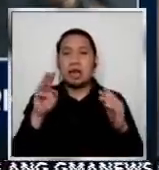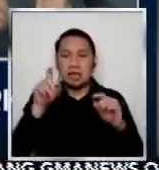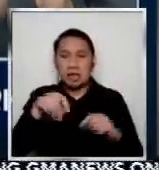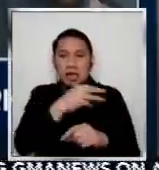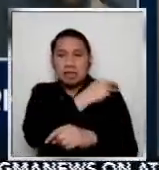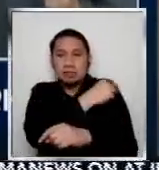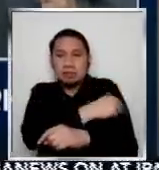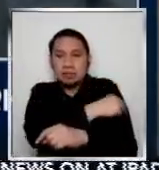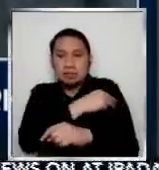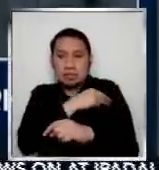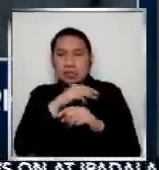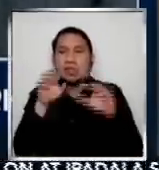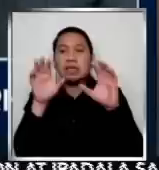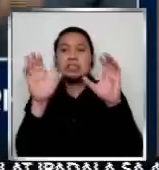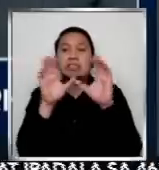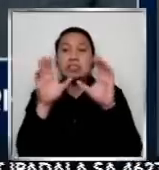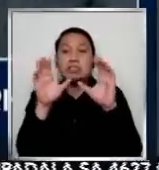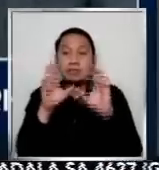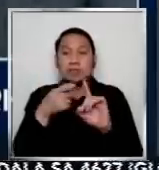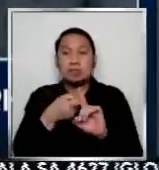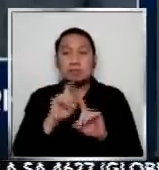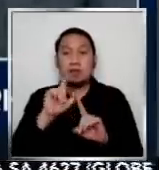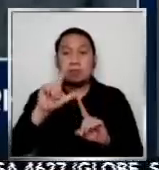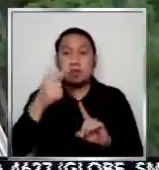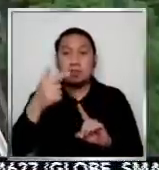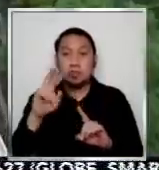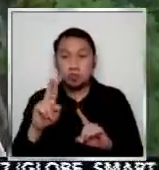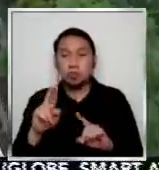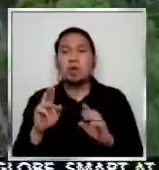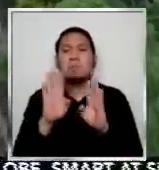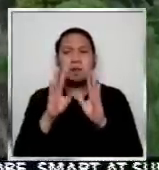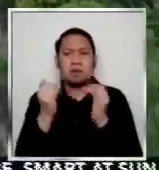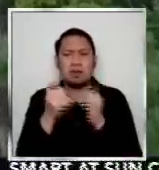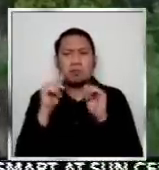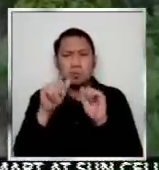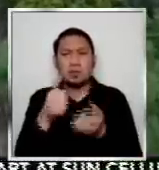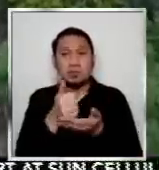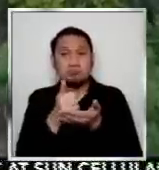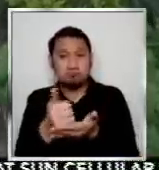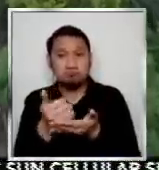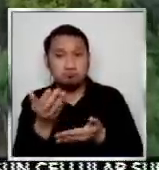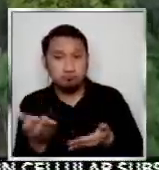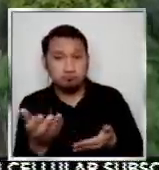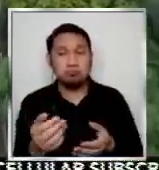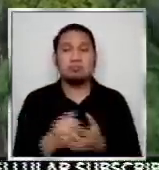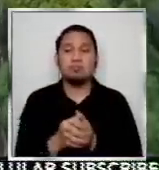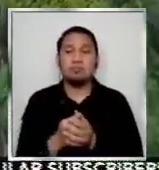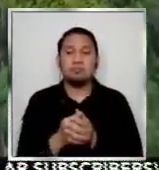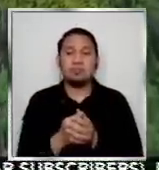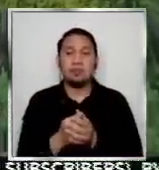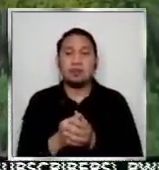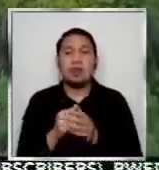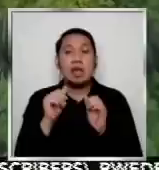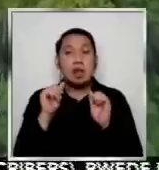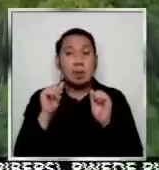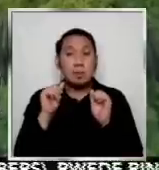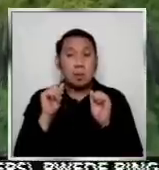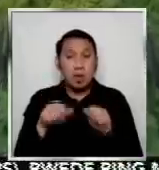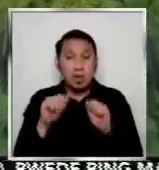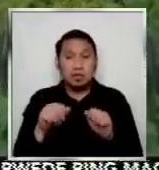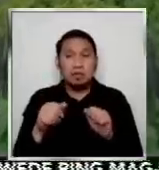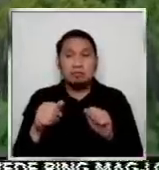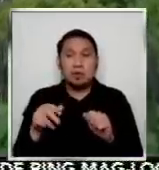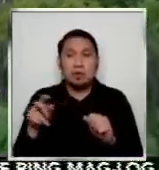sa LGU Health Office. Tutulungan kayo ng barangay, pumunta kayo dyan. Sabi naman ni Secretary Roque, pwedeng magbiyahe sa isang GCQ area